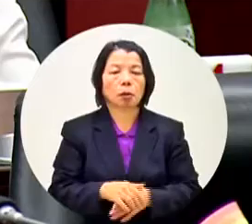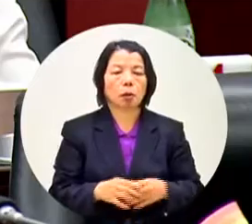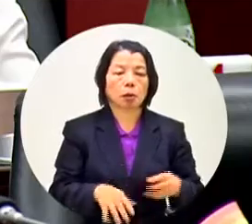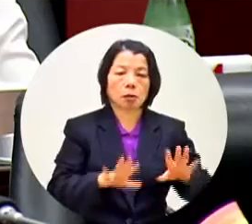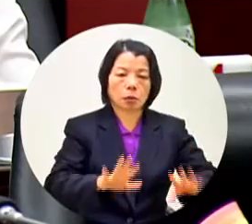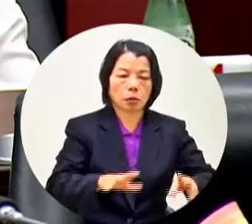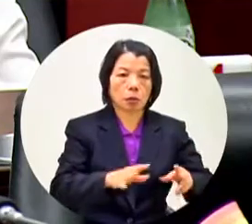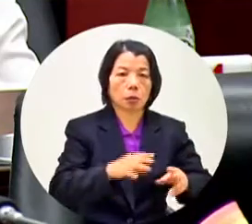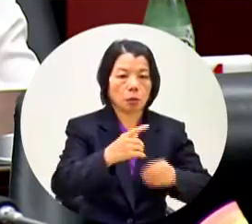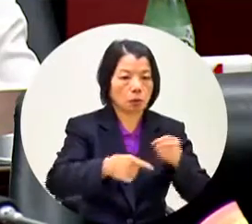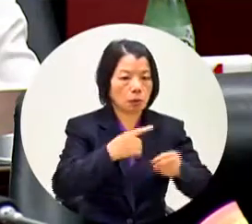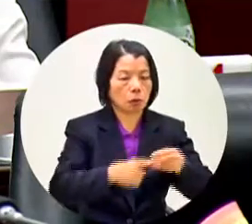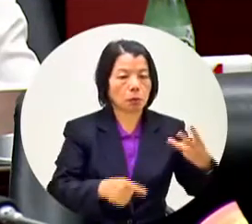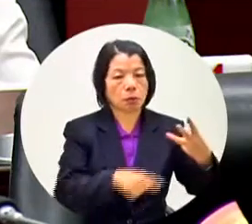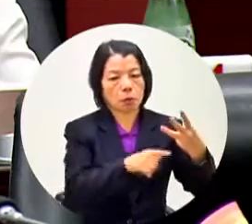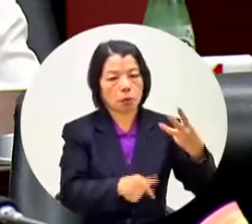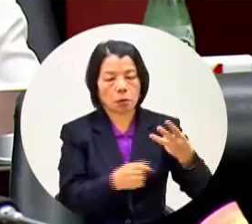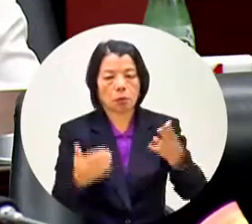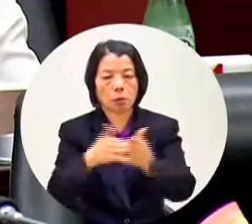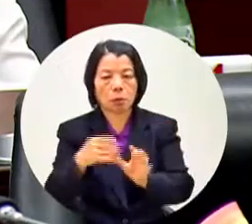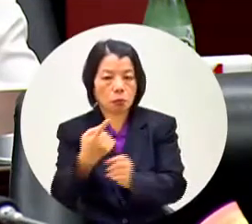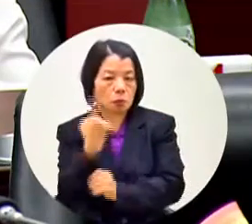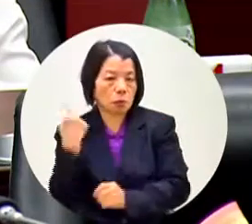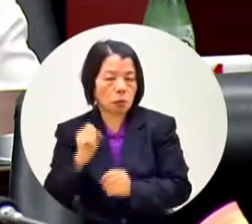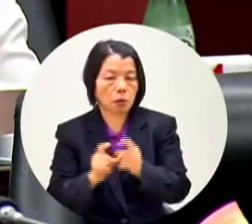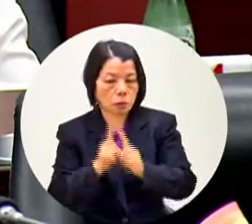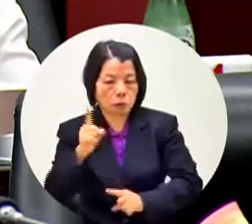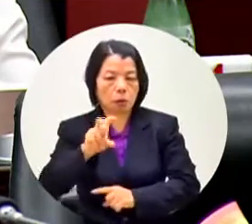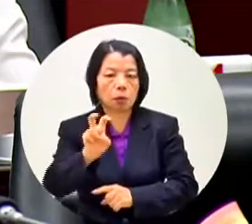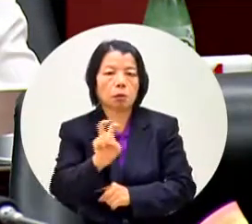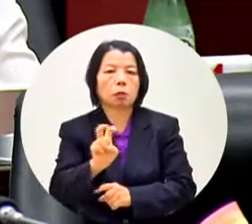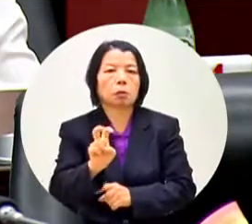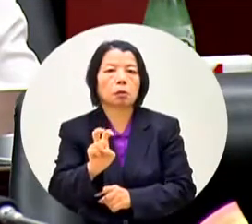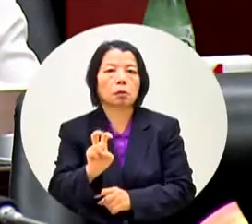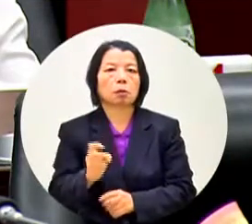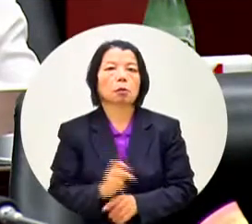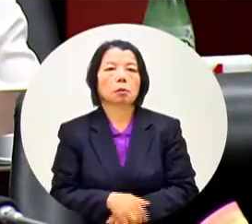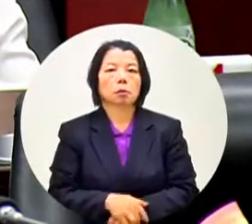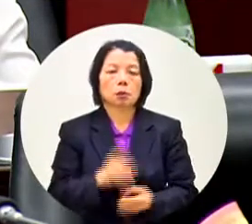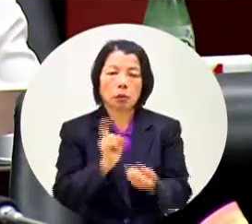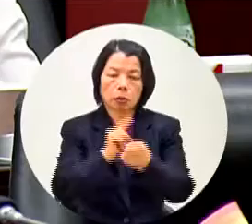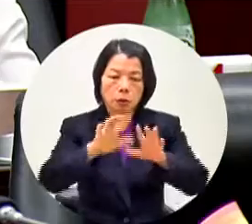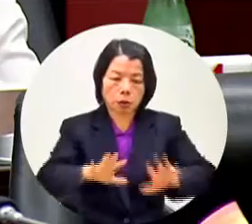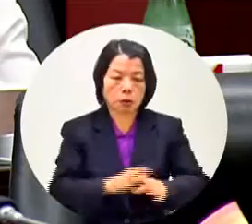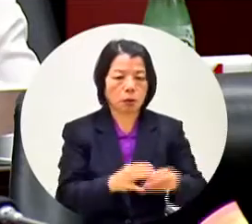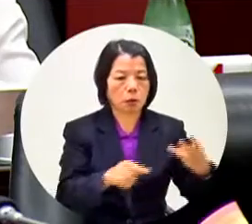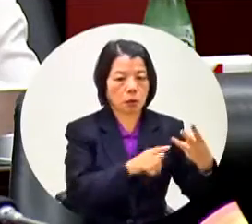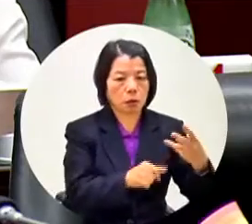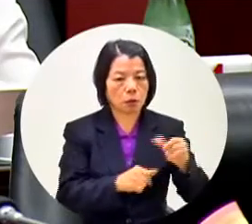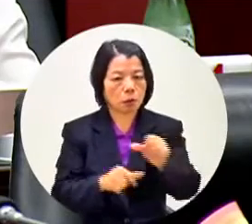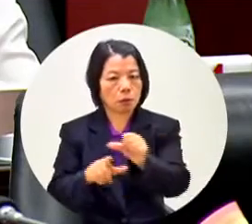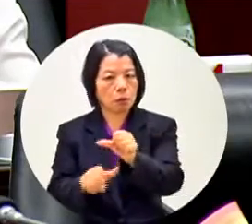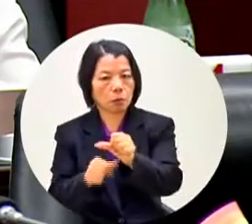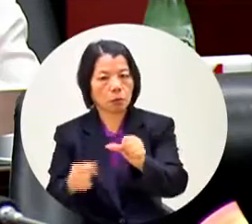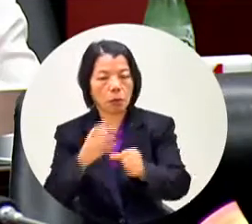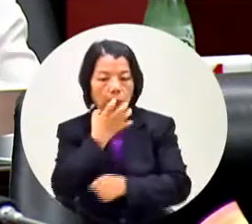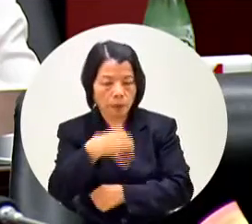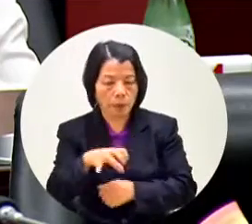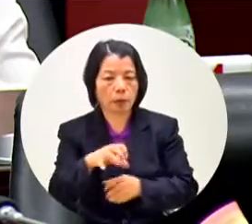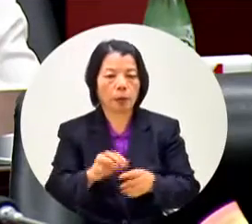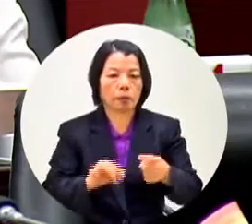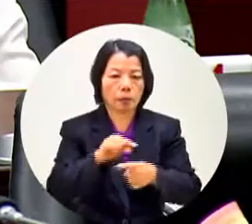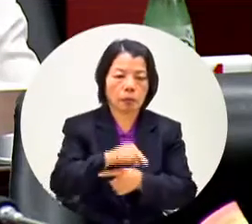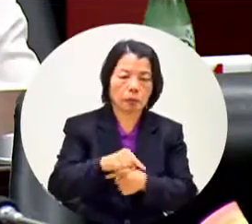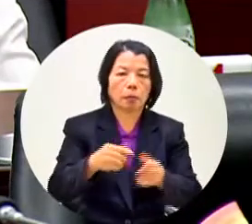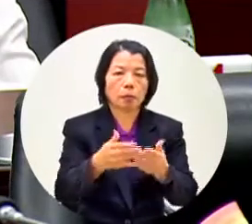看到，今年的3月的行情跟去年差了将近20块。那现在好，3月到5月好的均